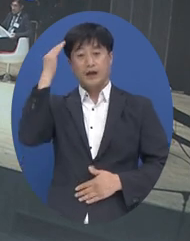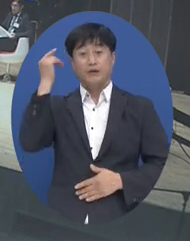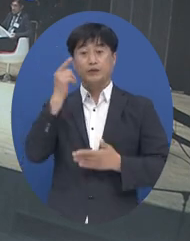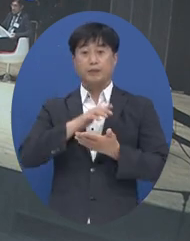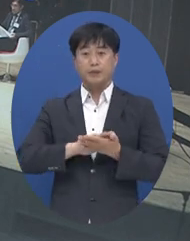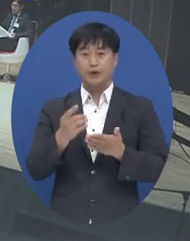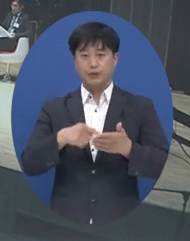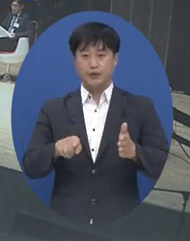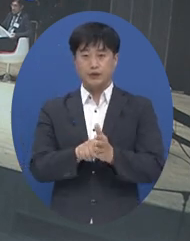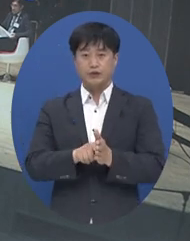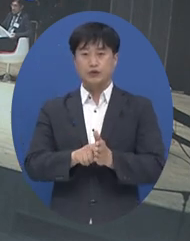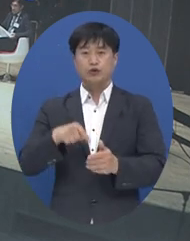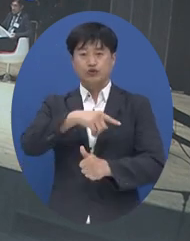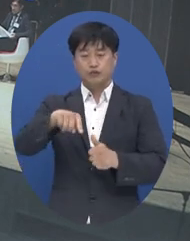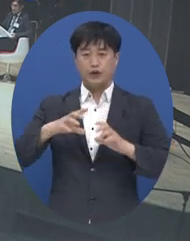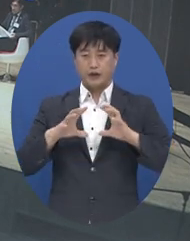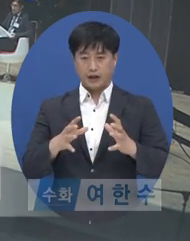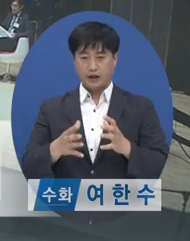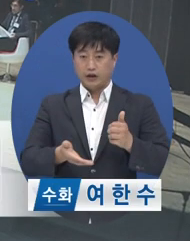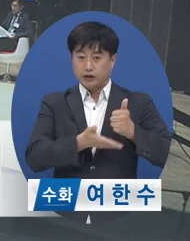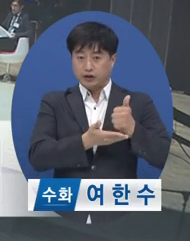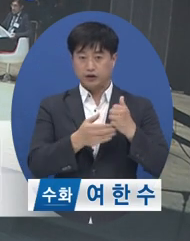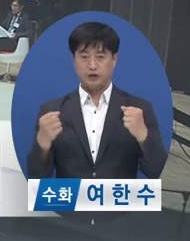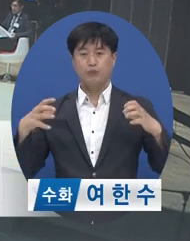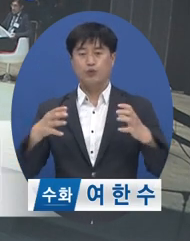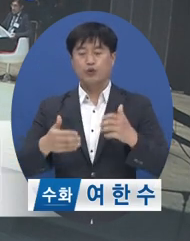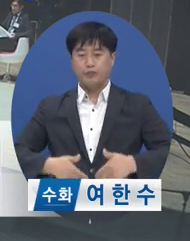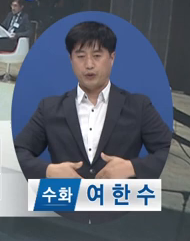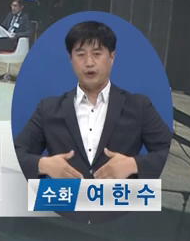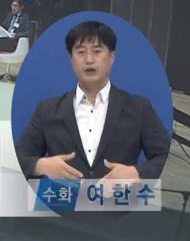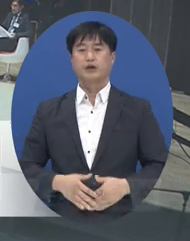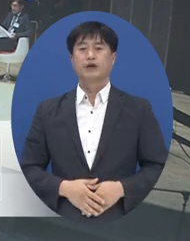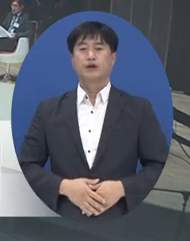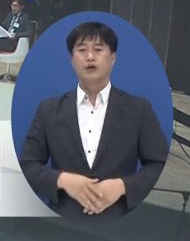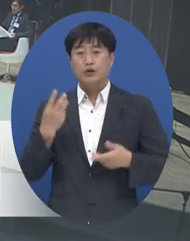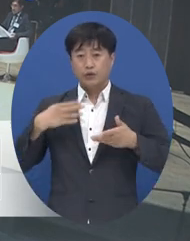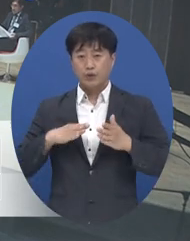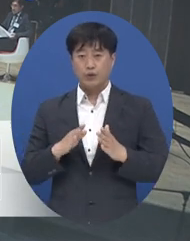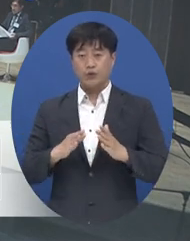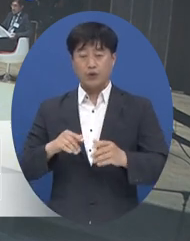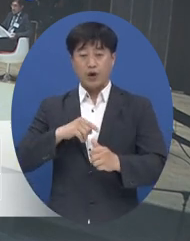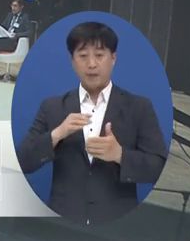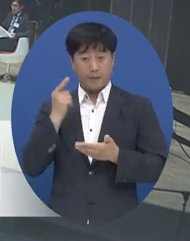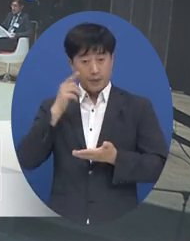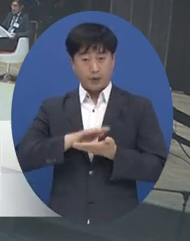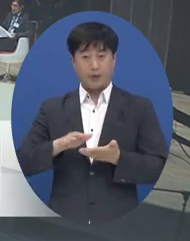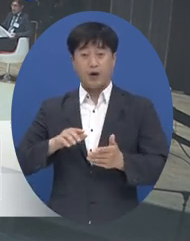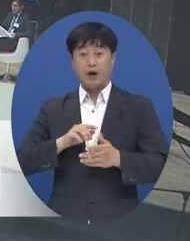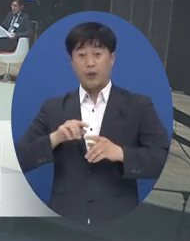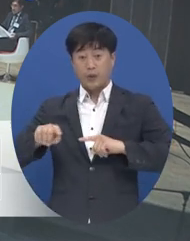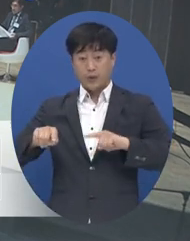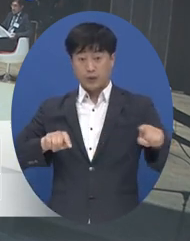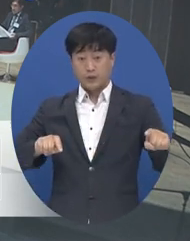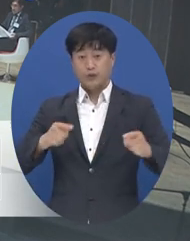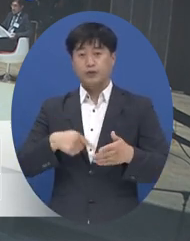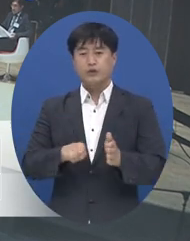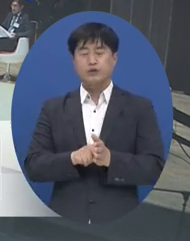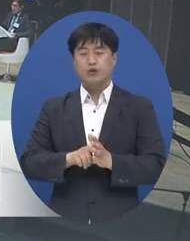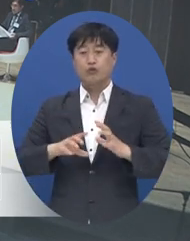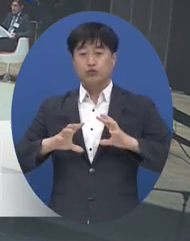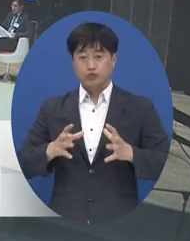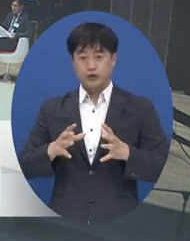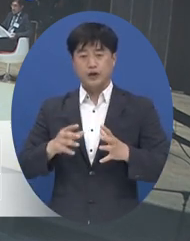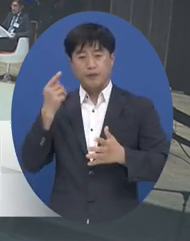한반도 평화를 위해서는 주변 국들의 지지와 협조가 필수적인데요. 경기도가 평화 외교를 위해